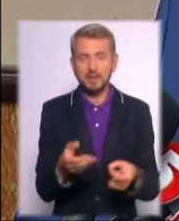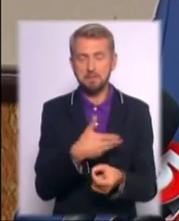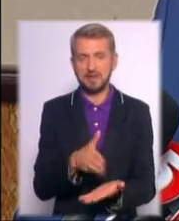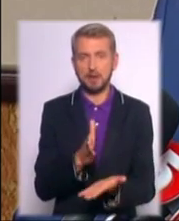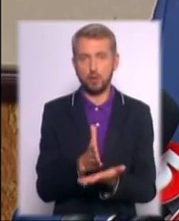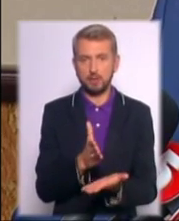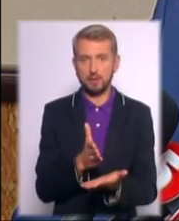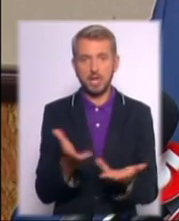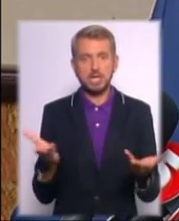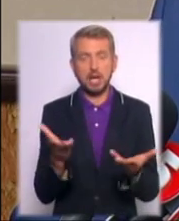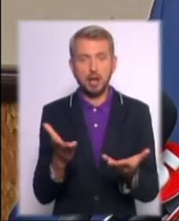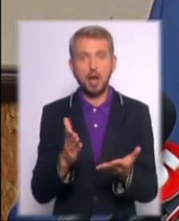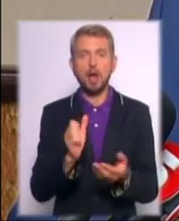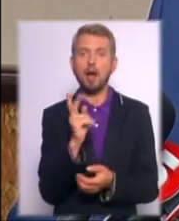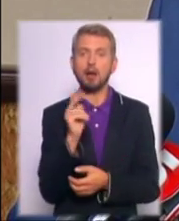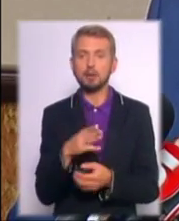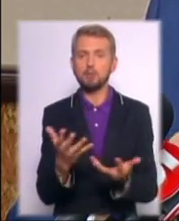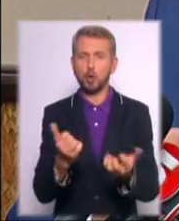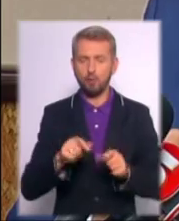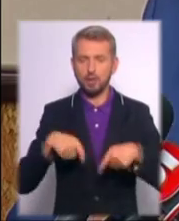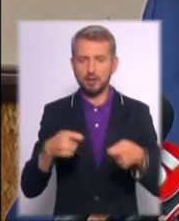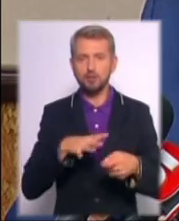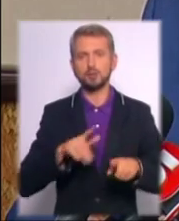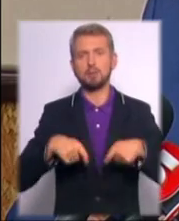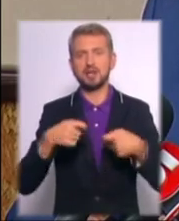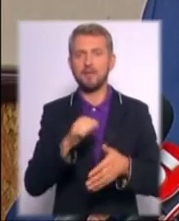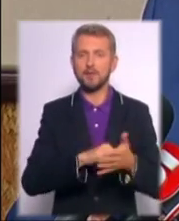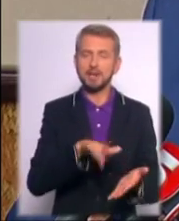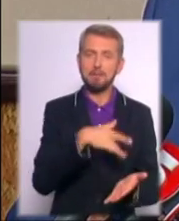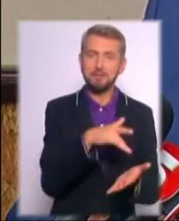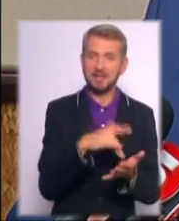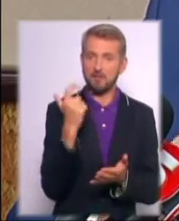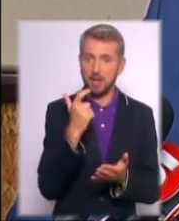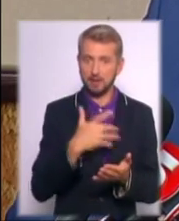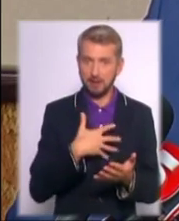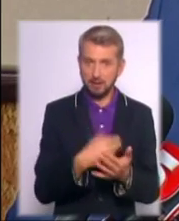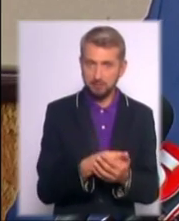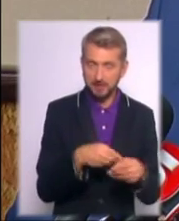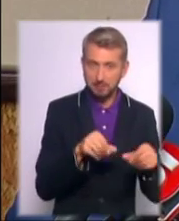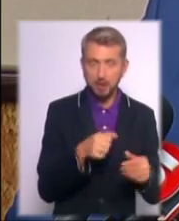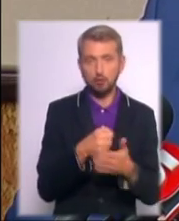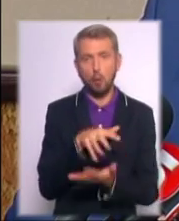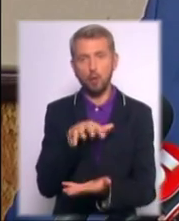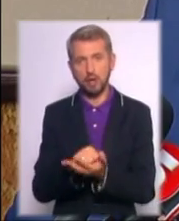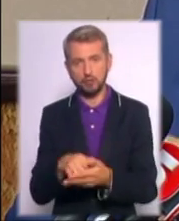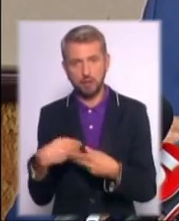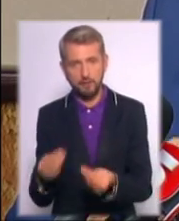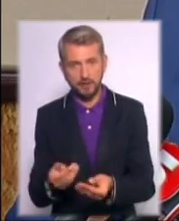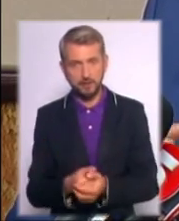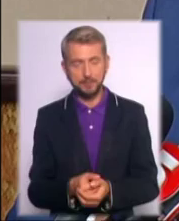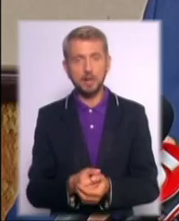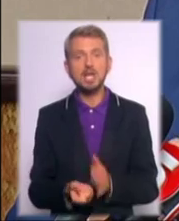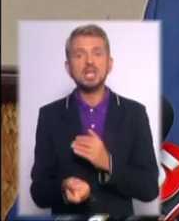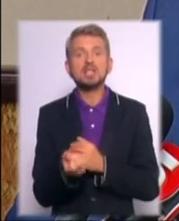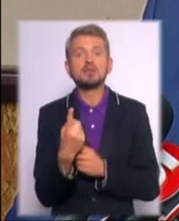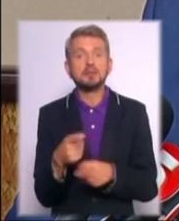знаходимося, яка актом прийому передачі була передана від міста власника землі до орендодавця. Звідки